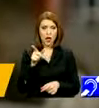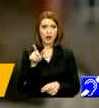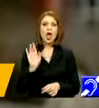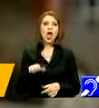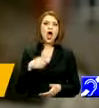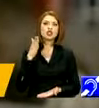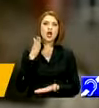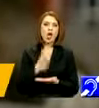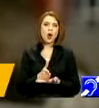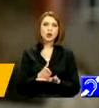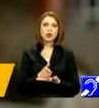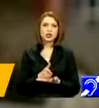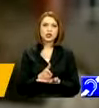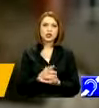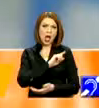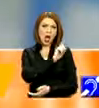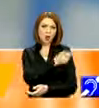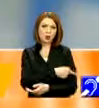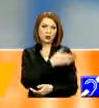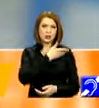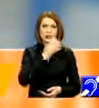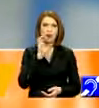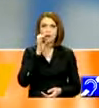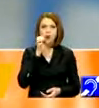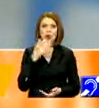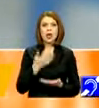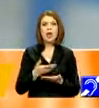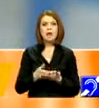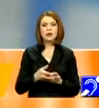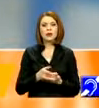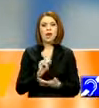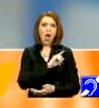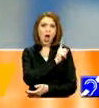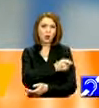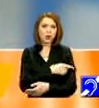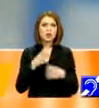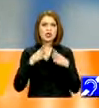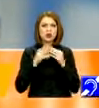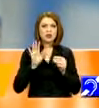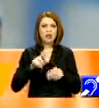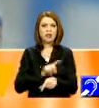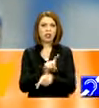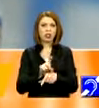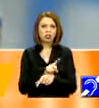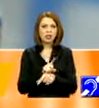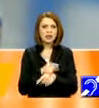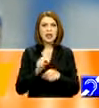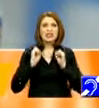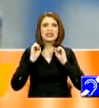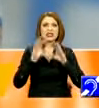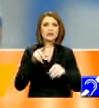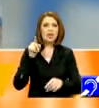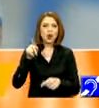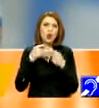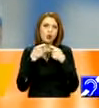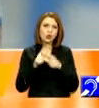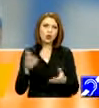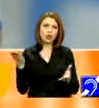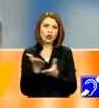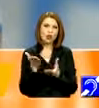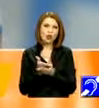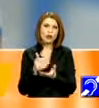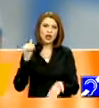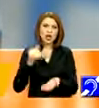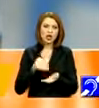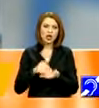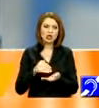către autoritățile din Bulgaria, tocmai pentru ca autoritățile din România să aibă timp să trimită acolo absolut toate documentele